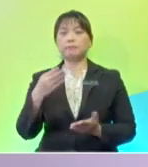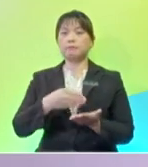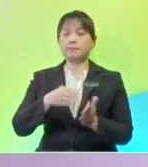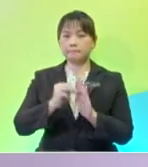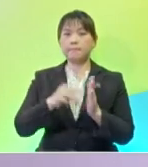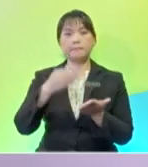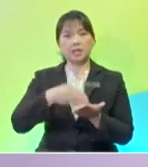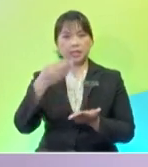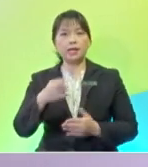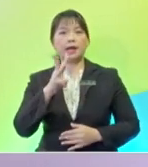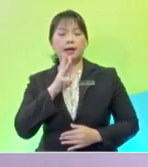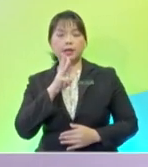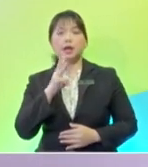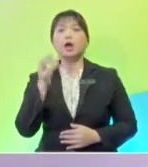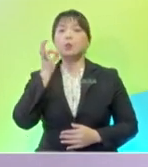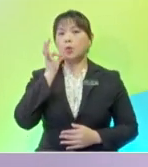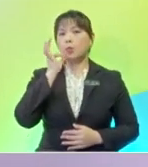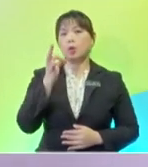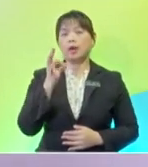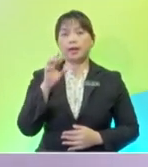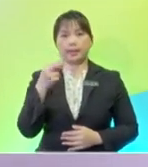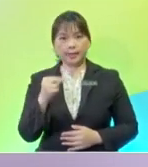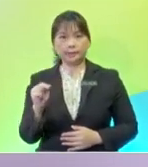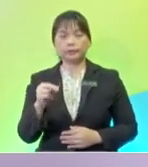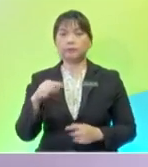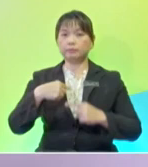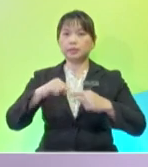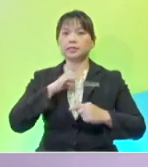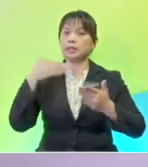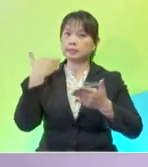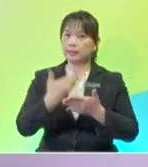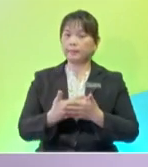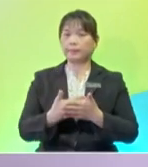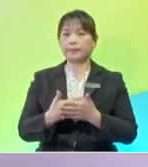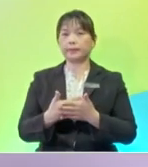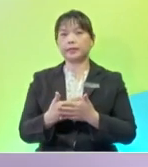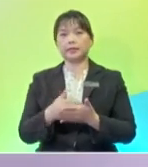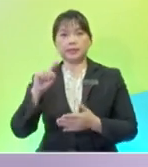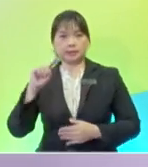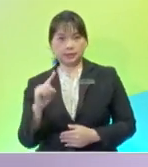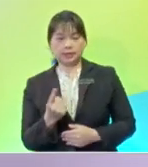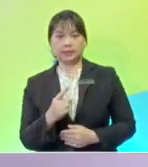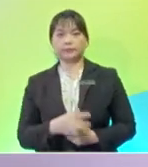jadi bila saya sampai saja di ruangan peti untuk